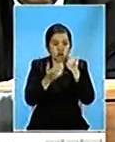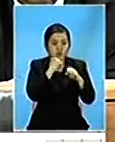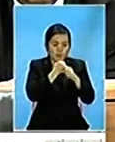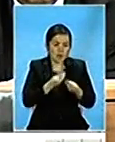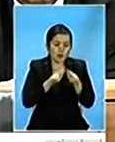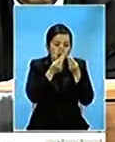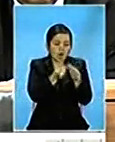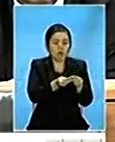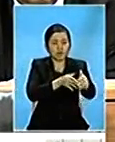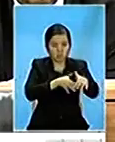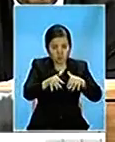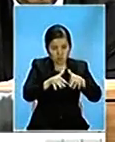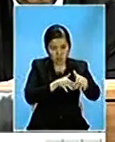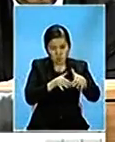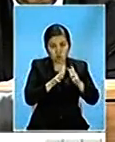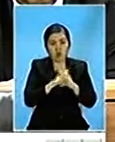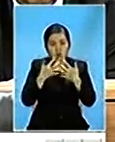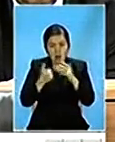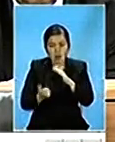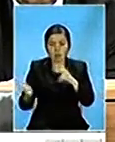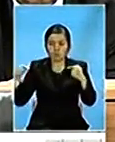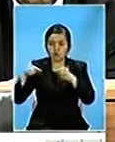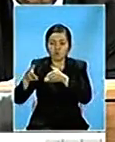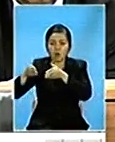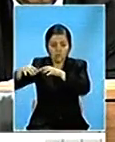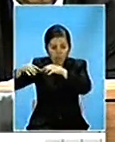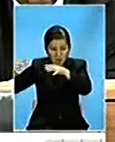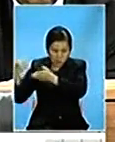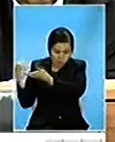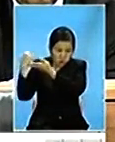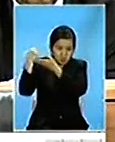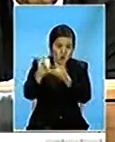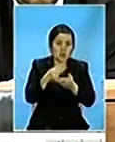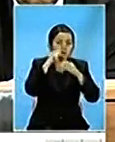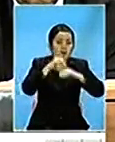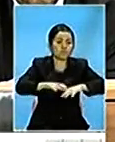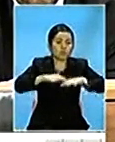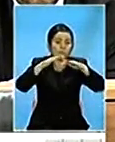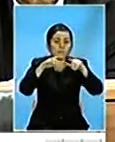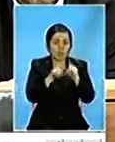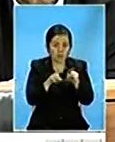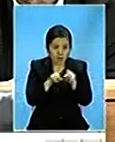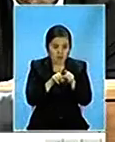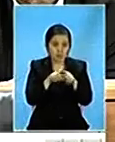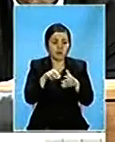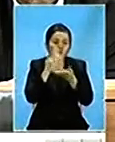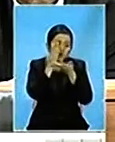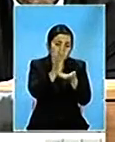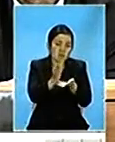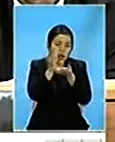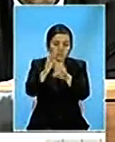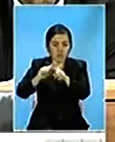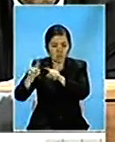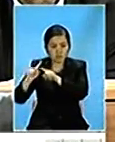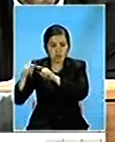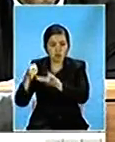ชนทั้งนั้นนะครับขนาดเราเป็นฝ่ายค้านนะครับประชาธิปัตย์เรายังไปช่วยในเรื่องน้ำท่วมทั้งในเรื่องของการบริจาคกระทั่งให้ความคิ